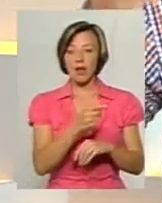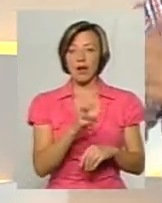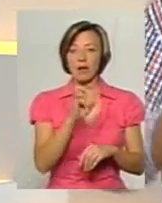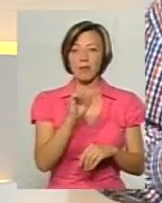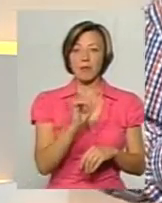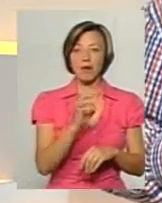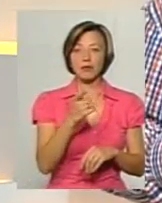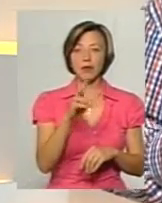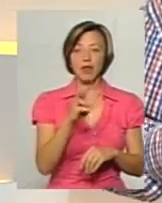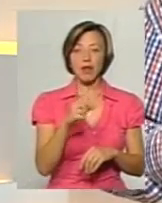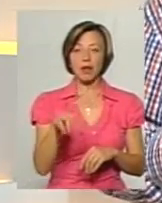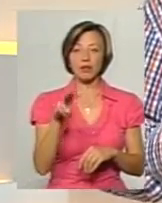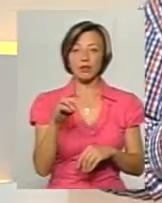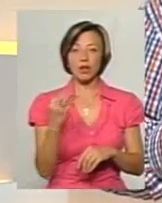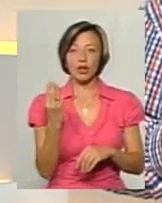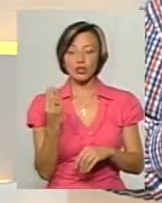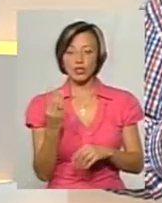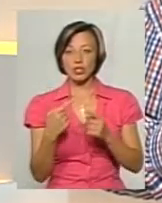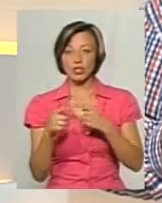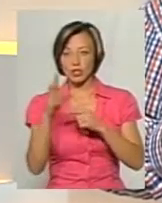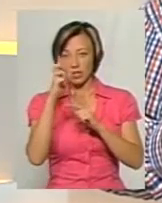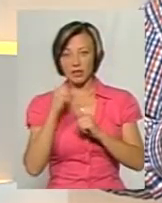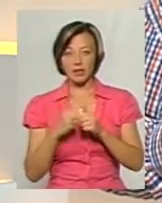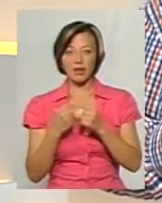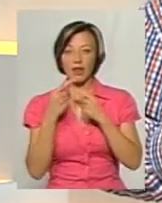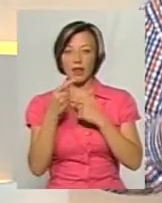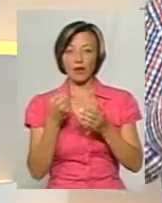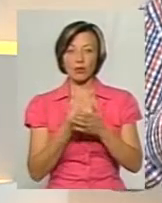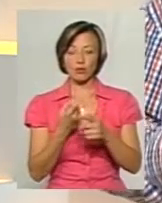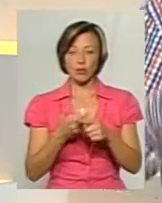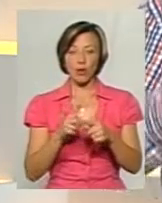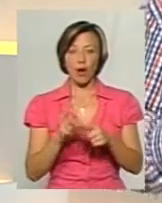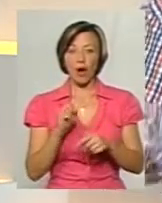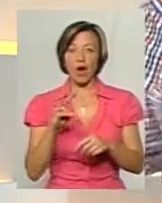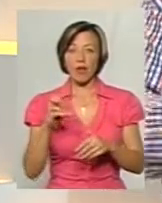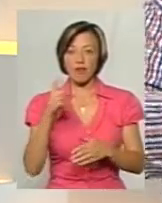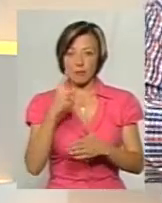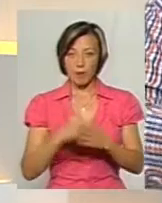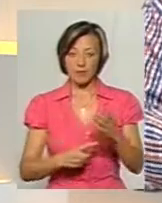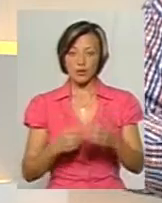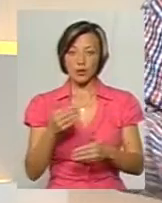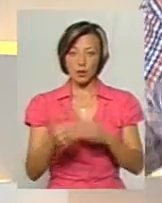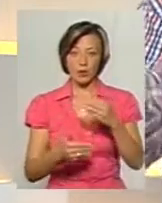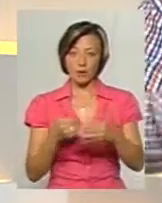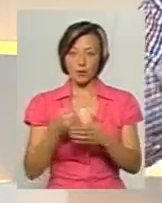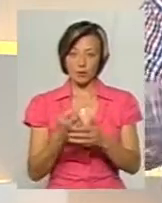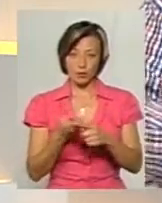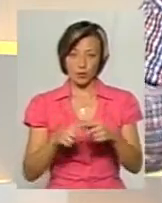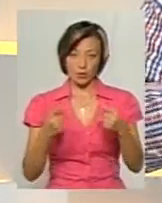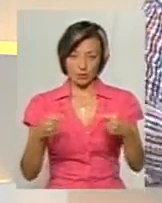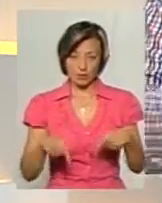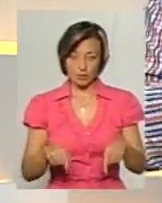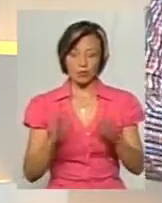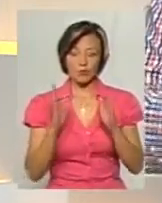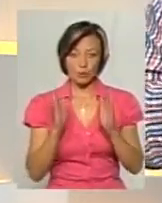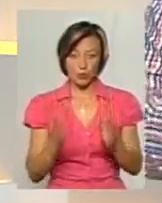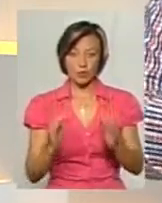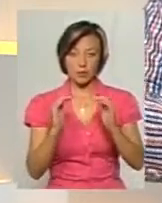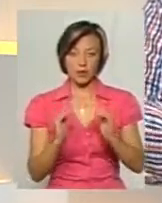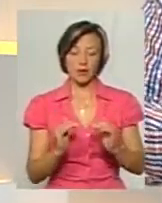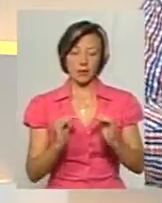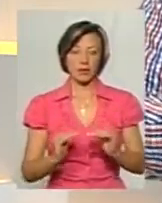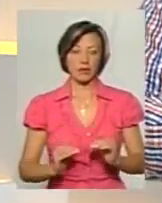в інші країни. Там дуже, дуже ще нам далеко до того дна. Але ми впевнено рухаємося до цього дня. Нам піде падіння, падіння